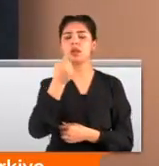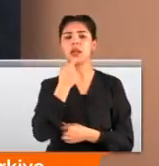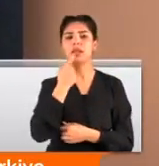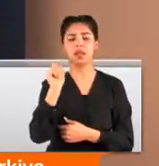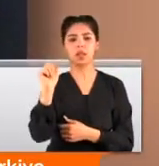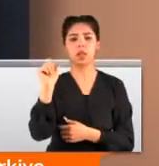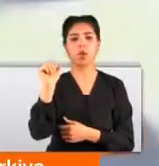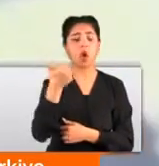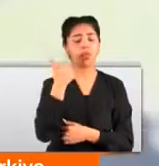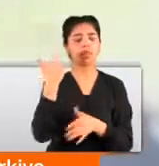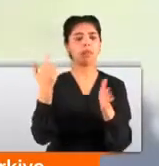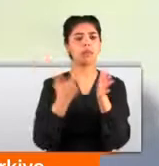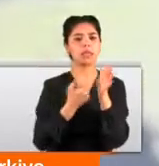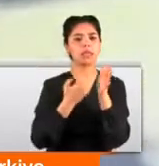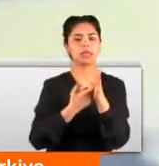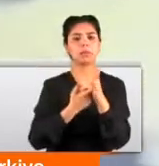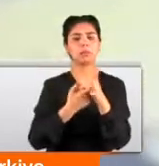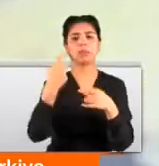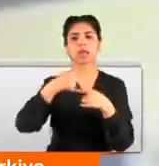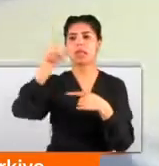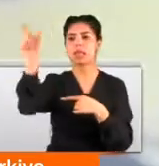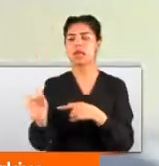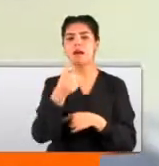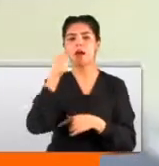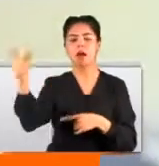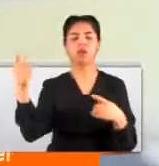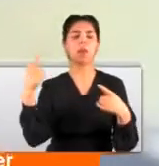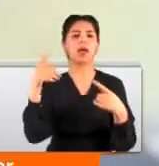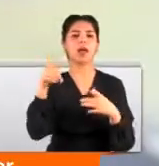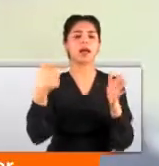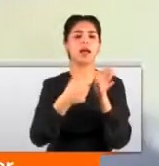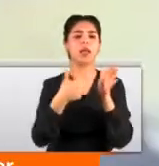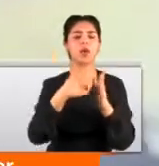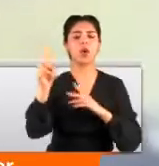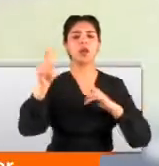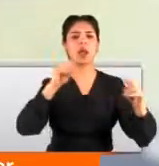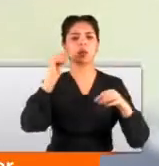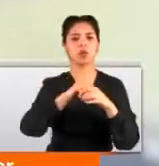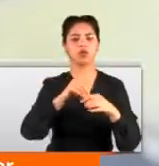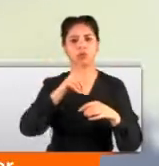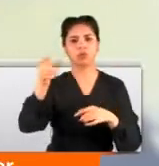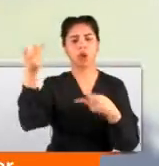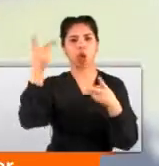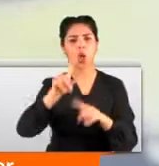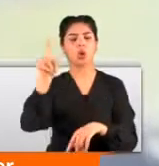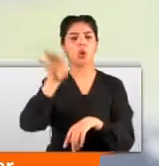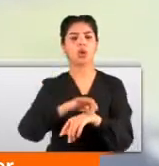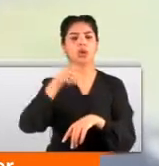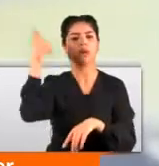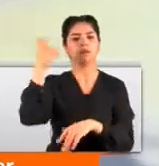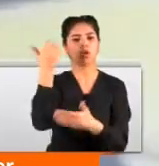Ziya Bandırmalıoğlu'nun Kadıköy'deki bir restoranda çatışmada öldürüldüğü anların görüntüsü ortaya çıktı.